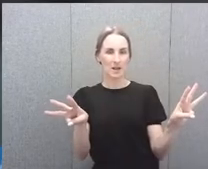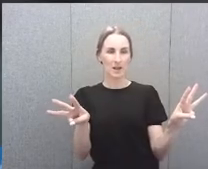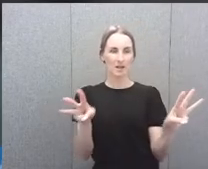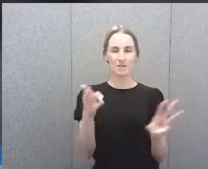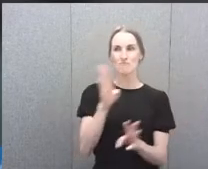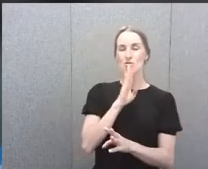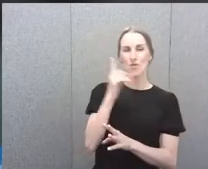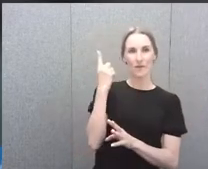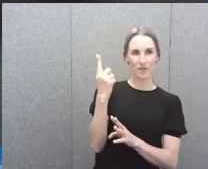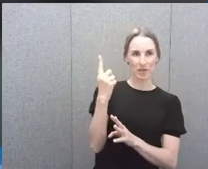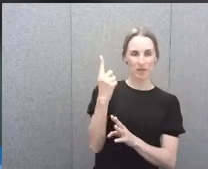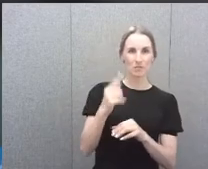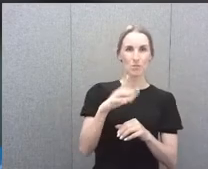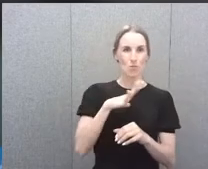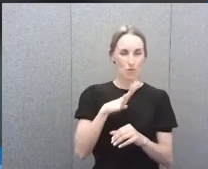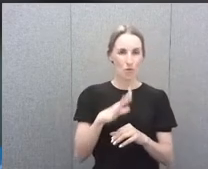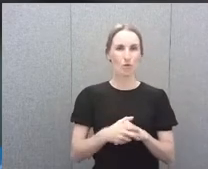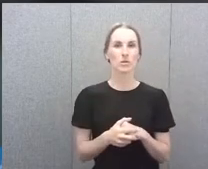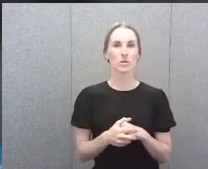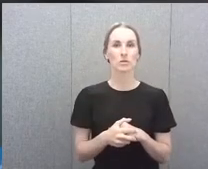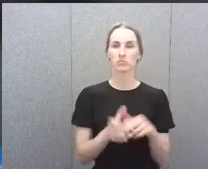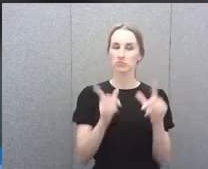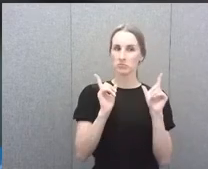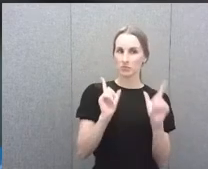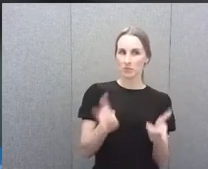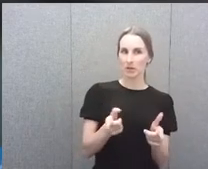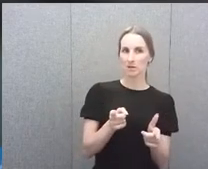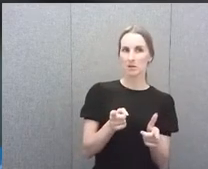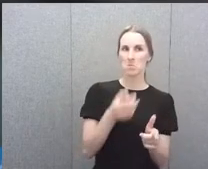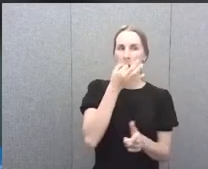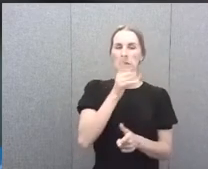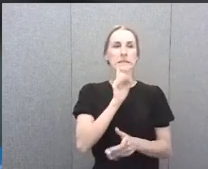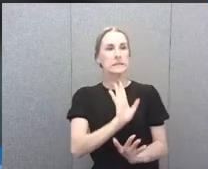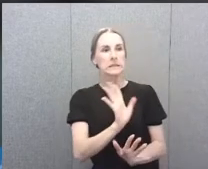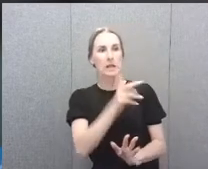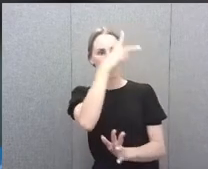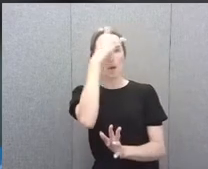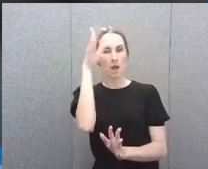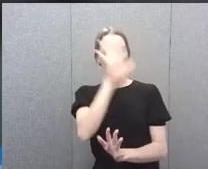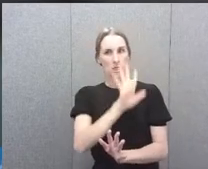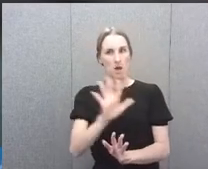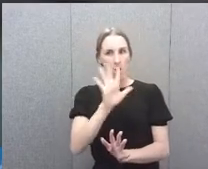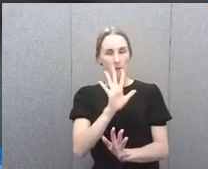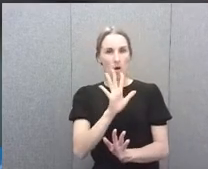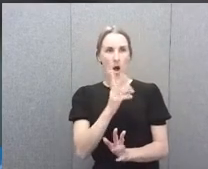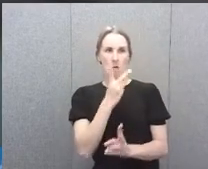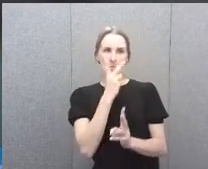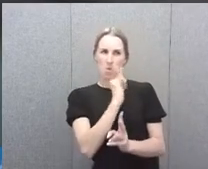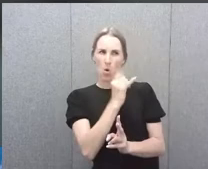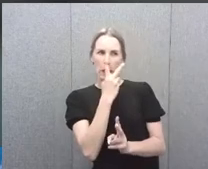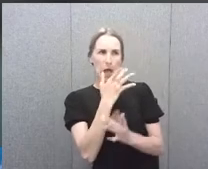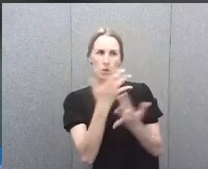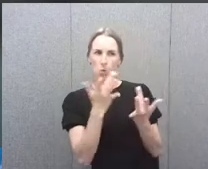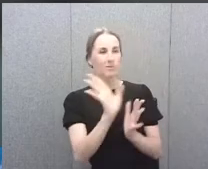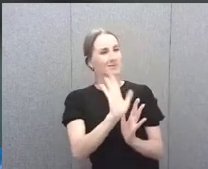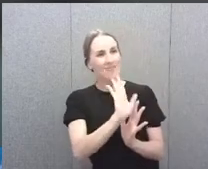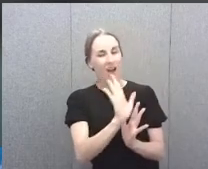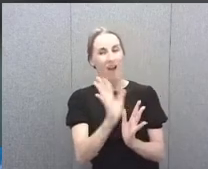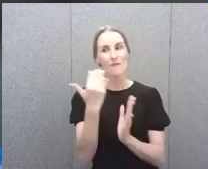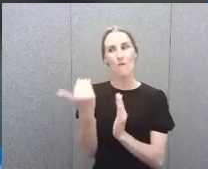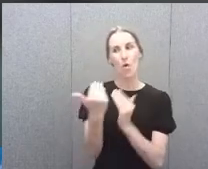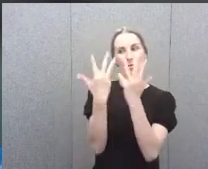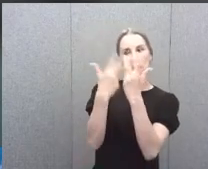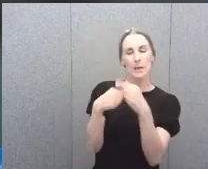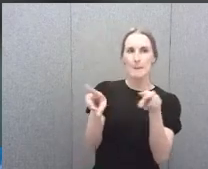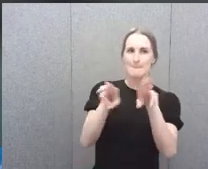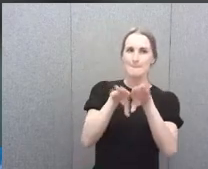только для того, чтобы Литва показалась как-то некрасиво. Это просто те данные, которые отражают все данные во